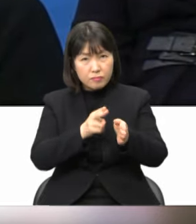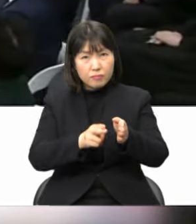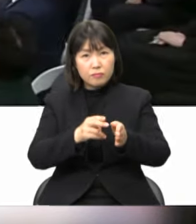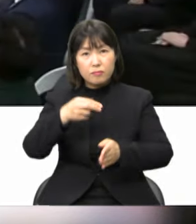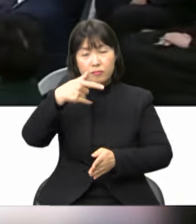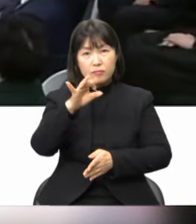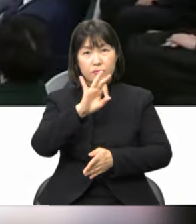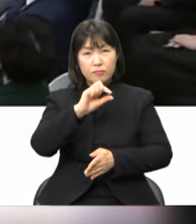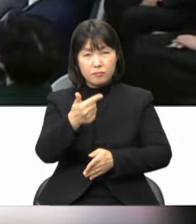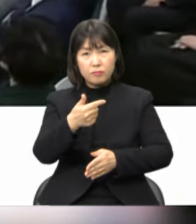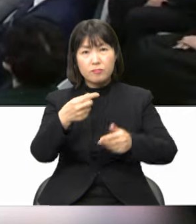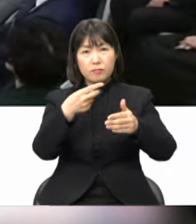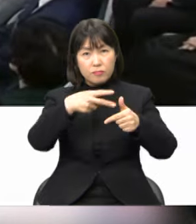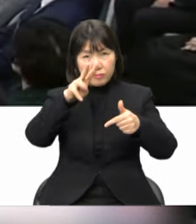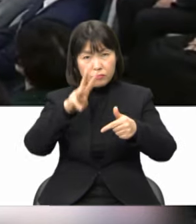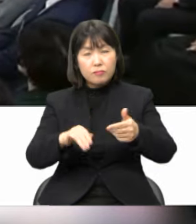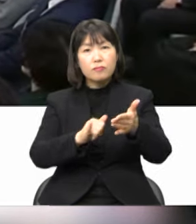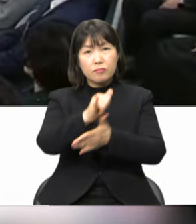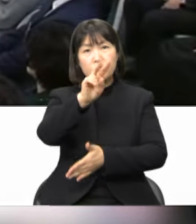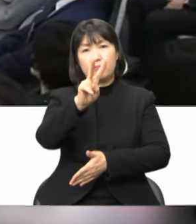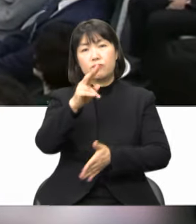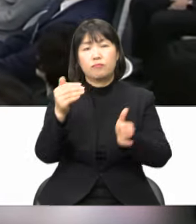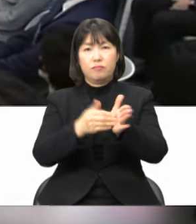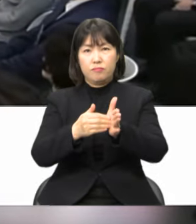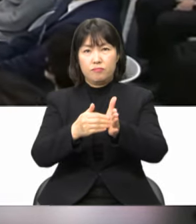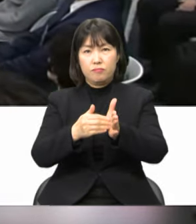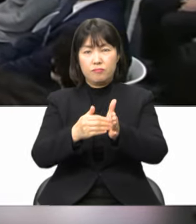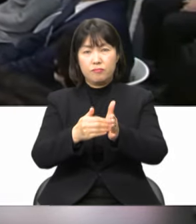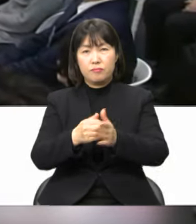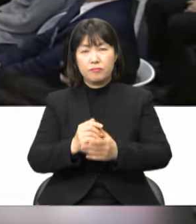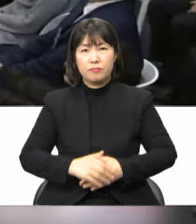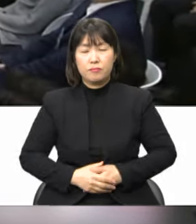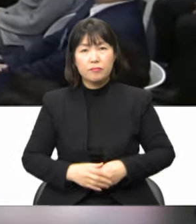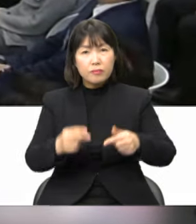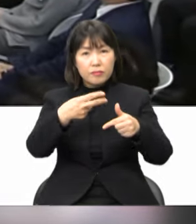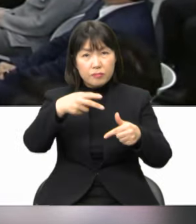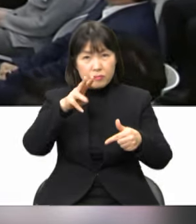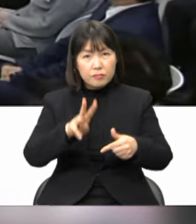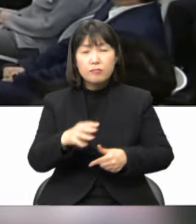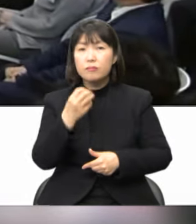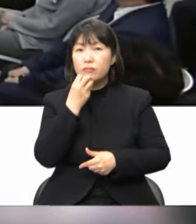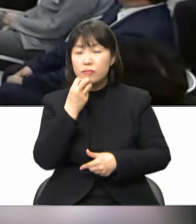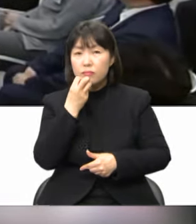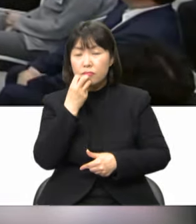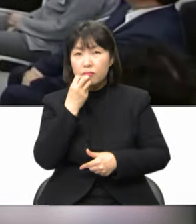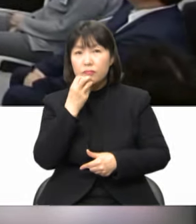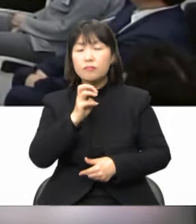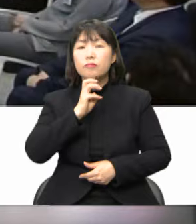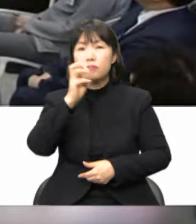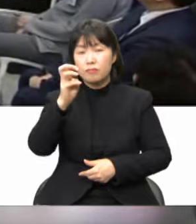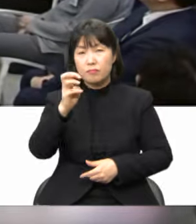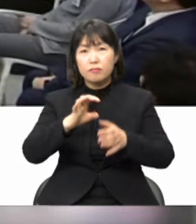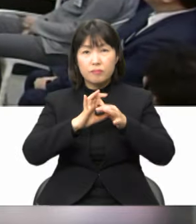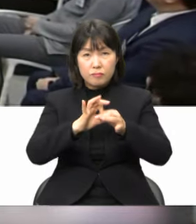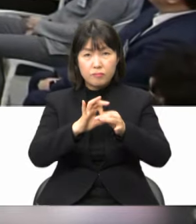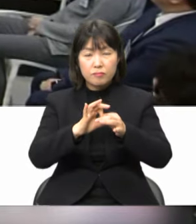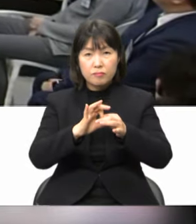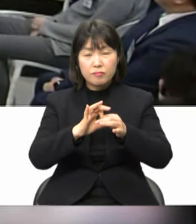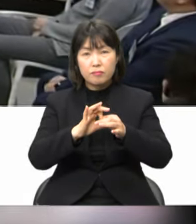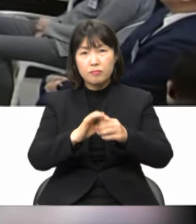경인선과 인천공항철도 두 개 노선뿐입니다 인천과 서울을 30분 내로 이어주는